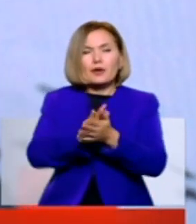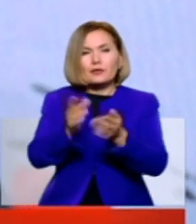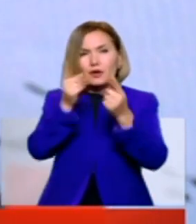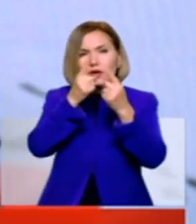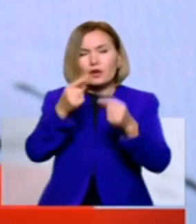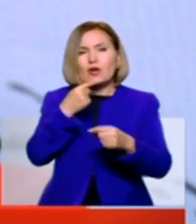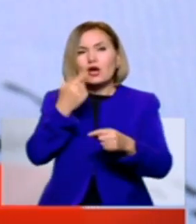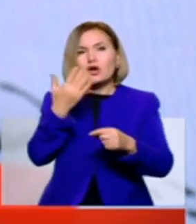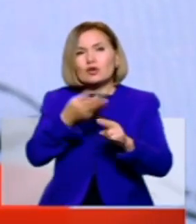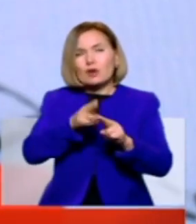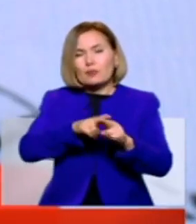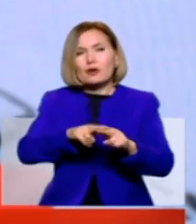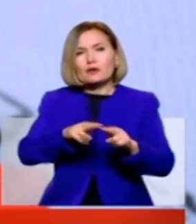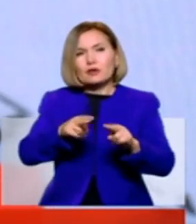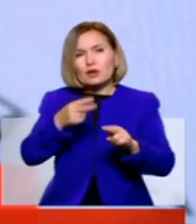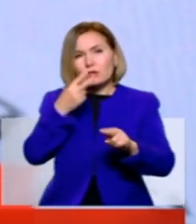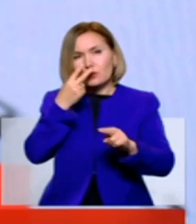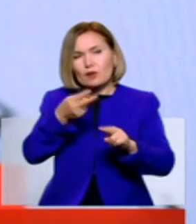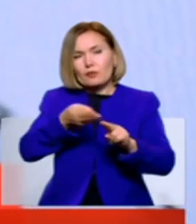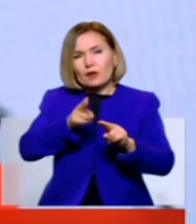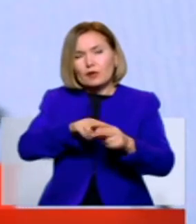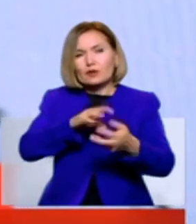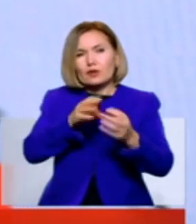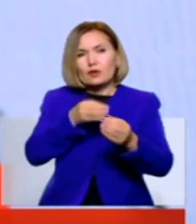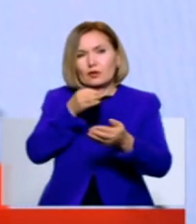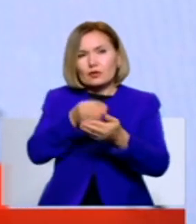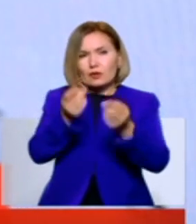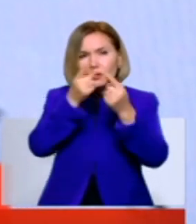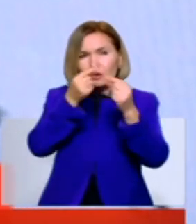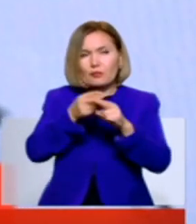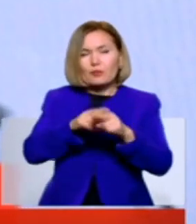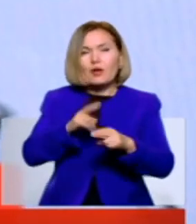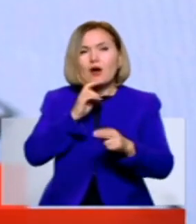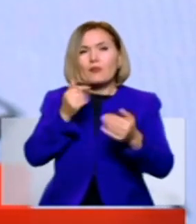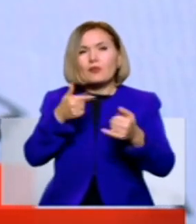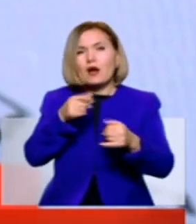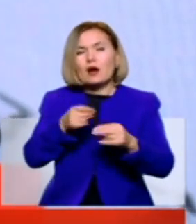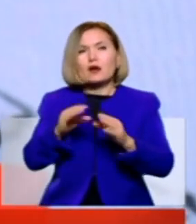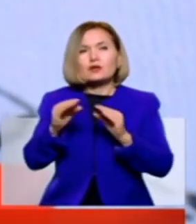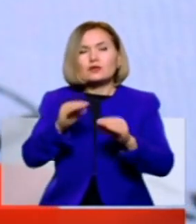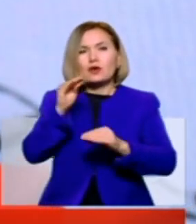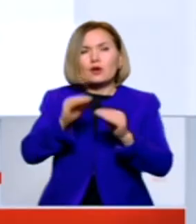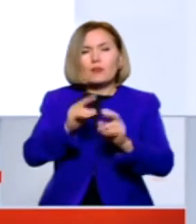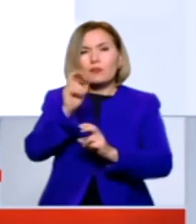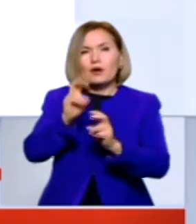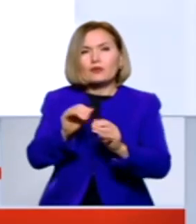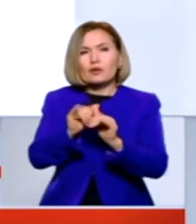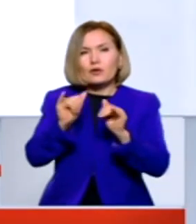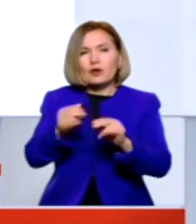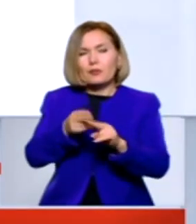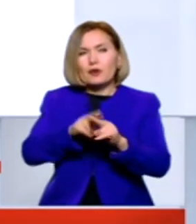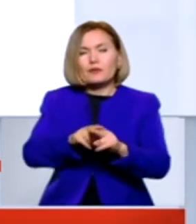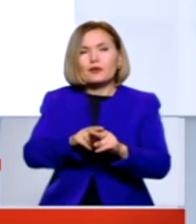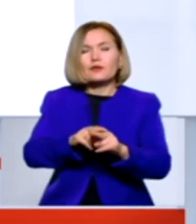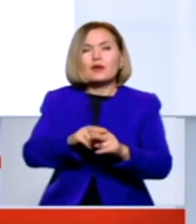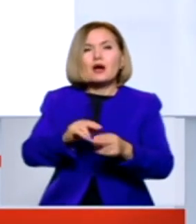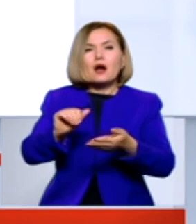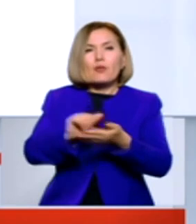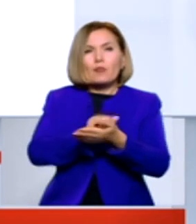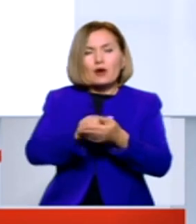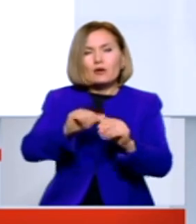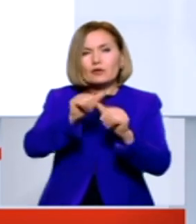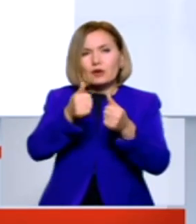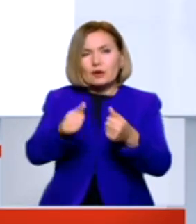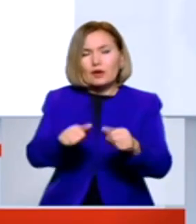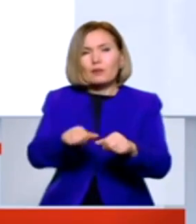жолдаудағы басымдықтарды зерттей келе осындай қорытынды шығарды. Мұнай, газ, көлік құрастыру салаларында терең өңдеуді дамыту, қағаз басылықтан